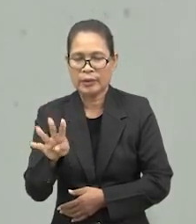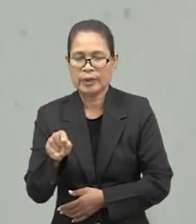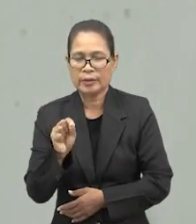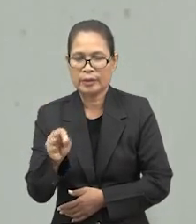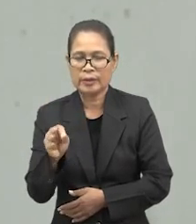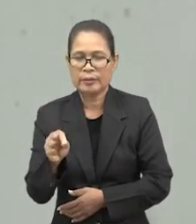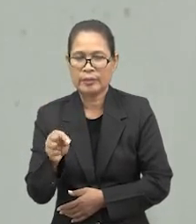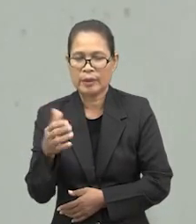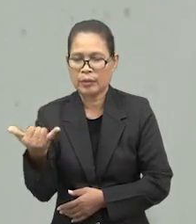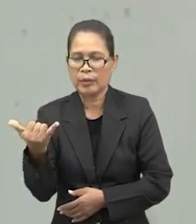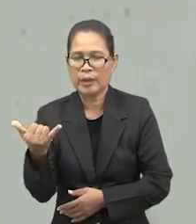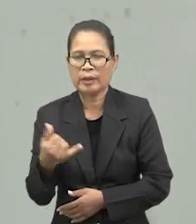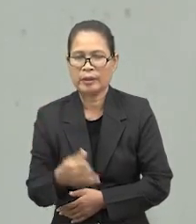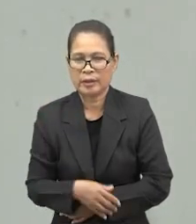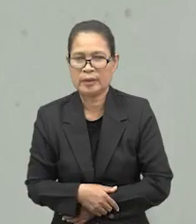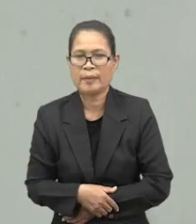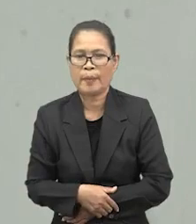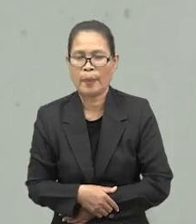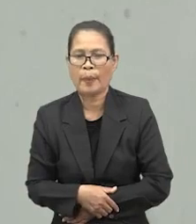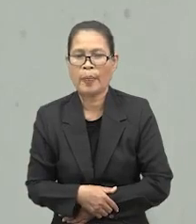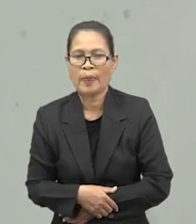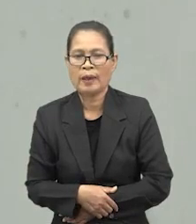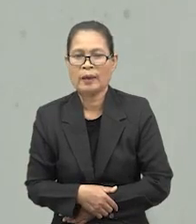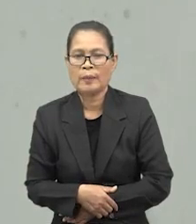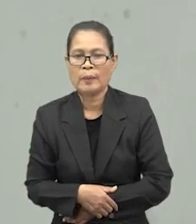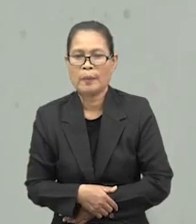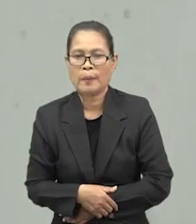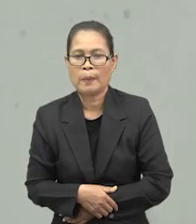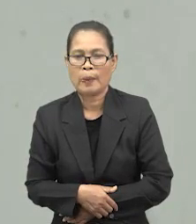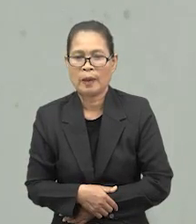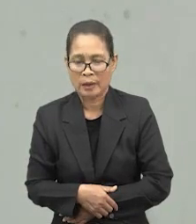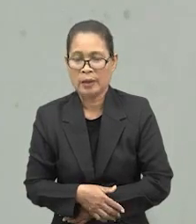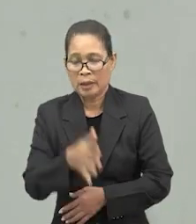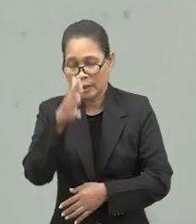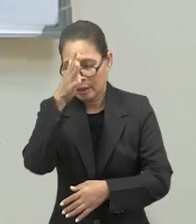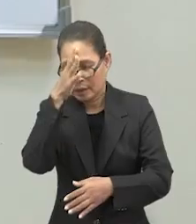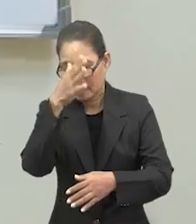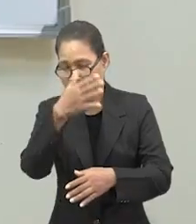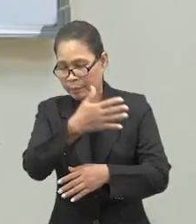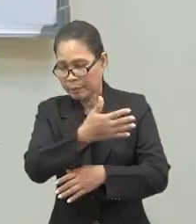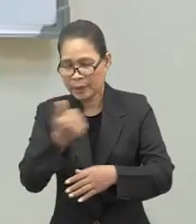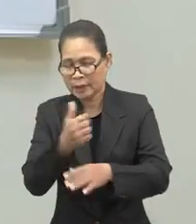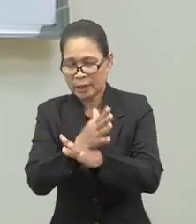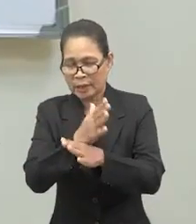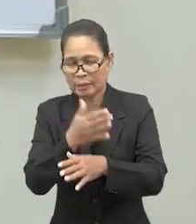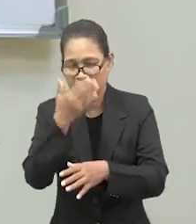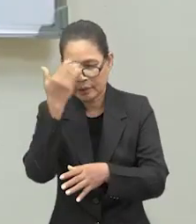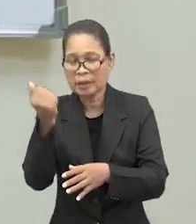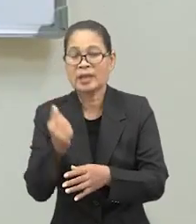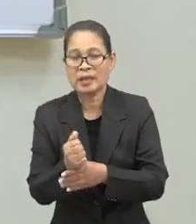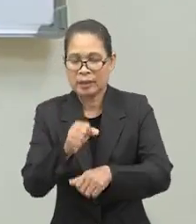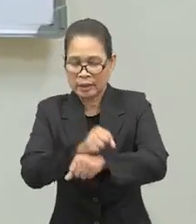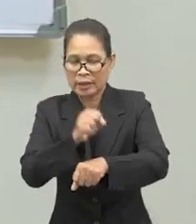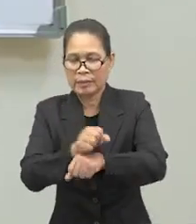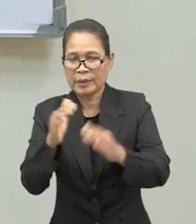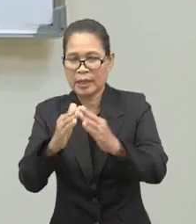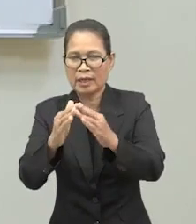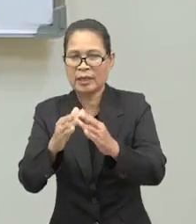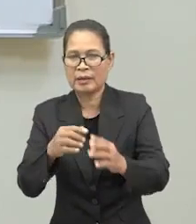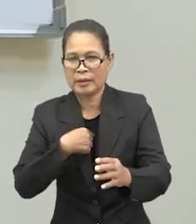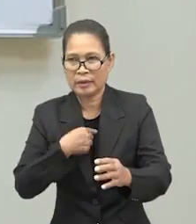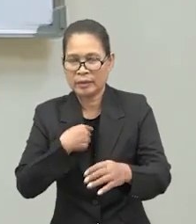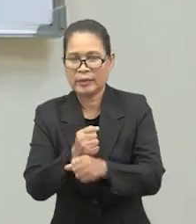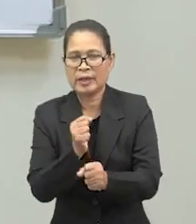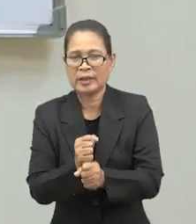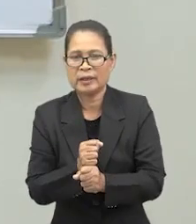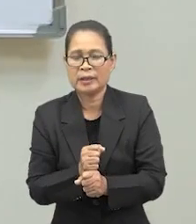nâng cao sập bún cho pram mùi chà chẳng con complete nè thưa cái cà phê